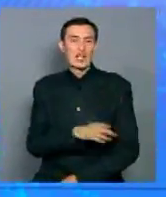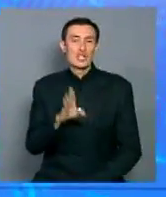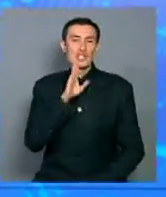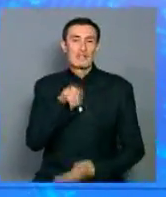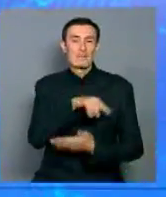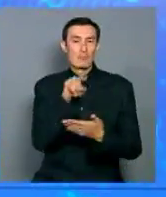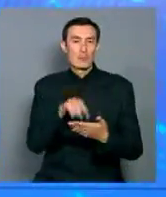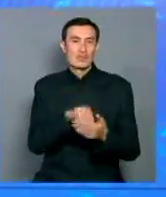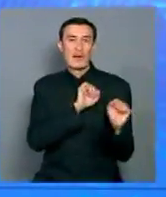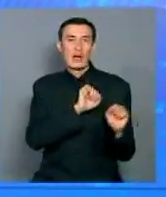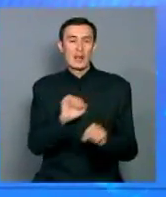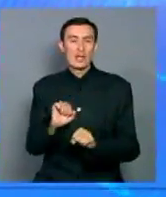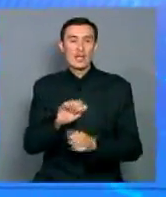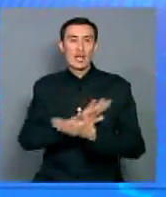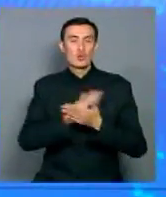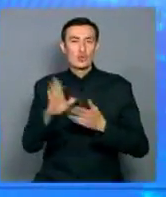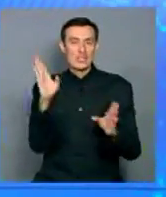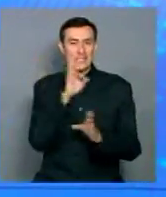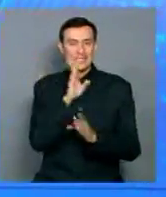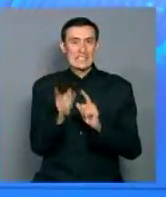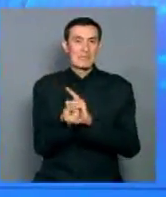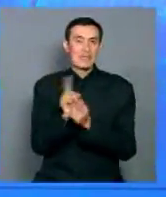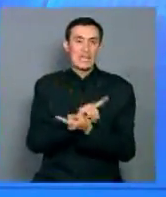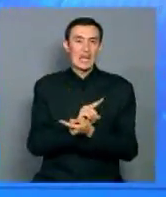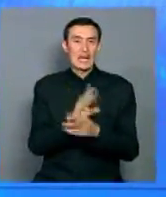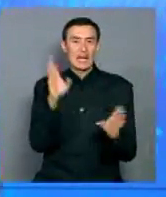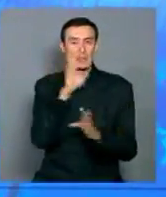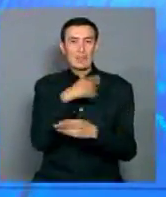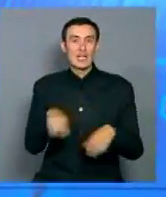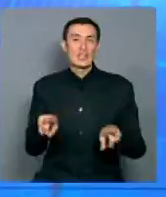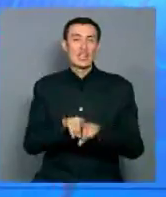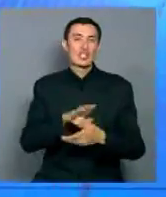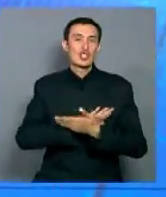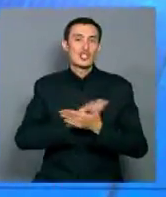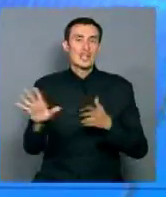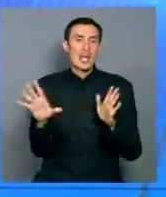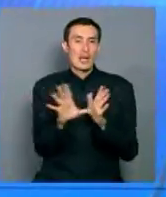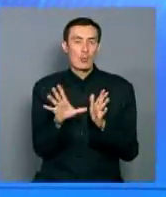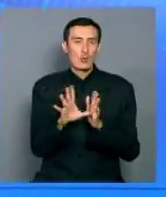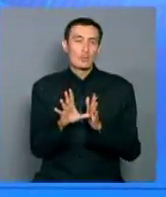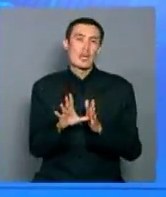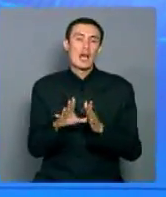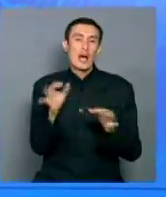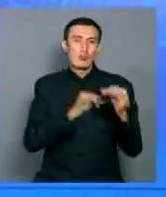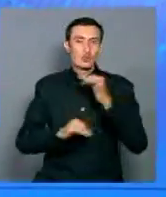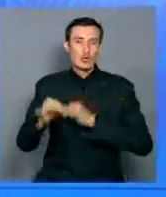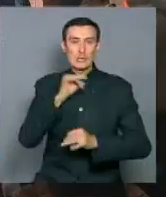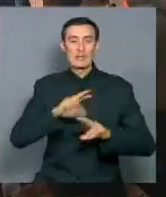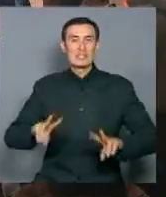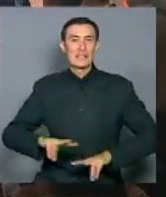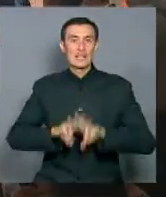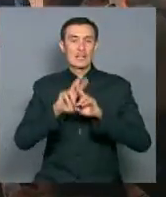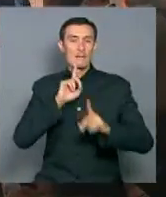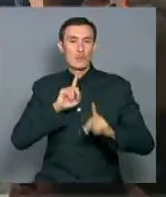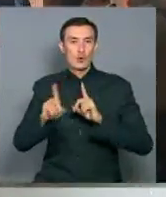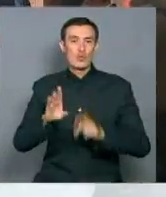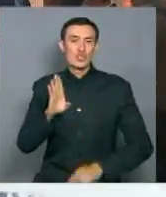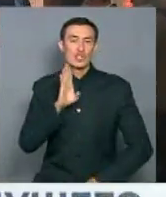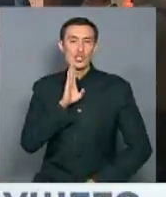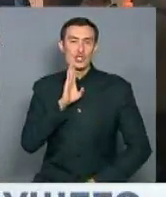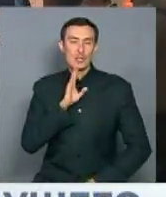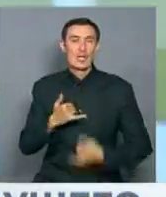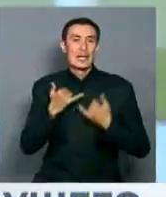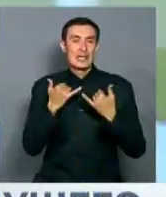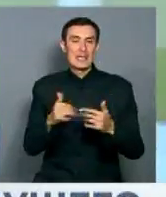вопросах охраны окружающей среды, борьбу с изменением климата, а также переход к зеленой экономике обсуждаются в Астане на международном форуме «Женщины